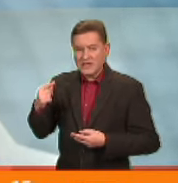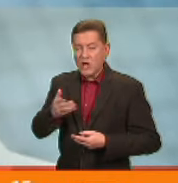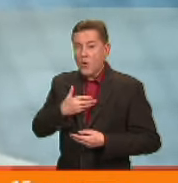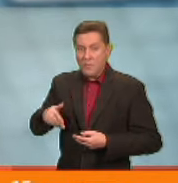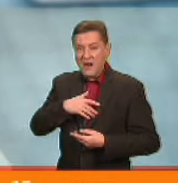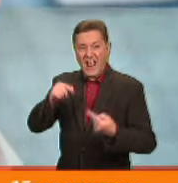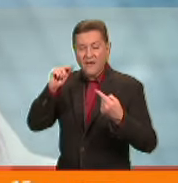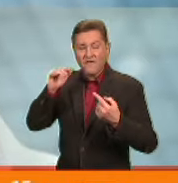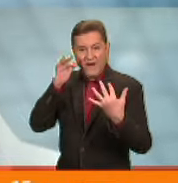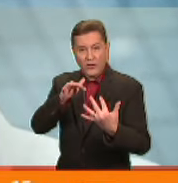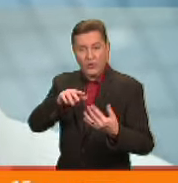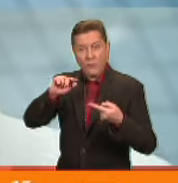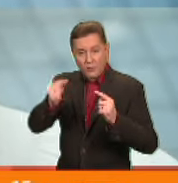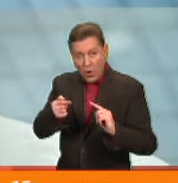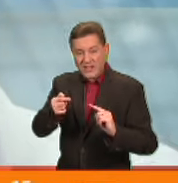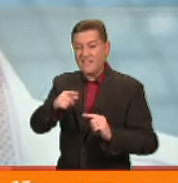против российской агрессии.